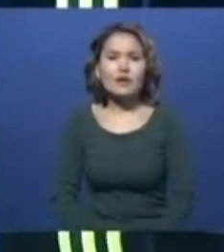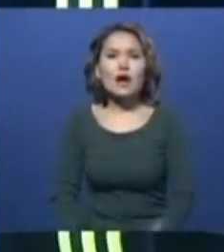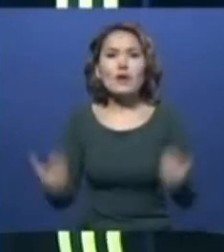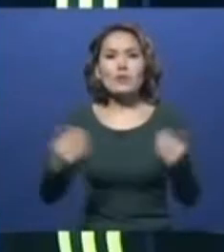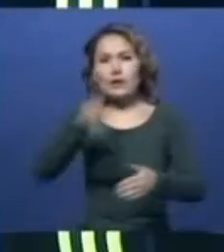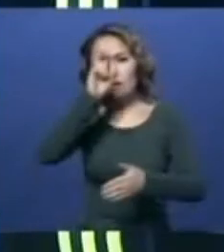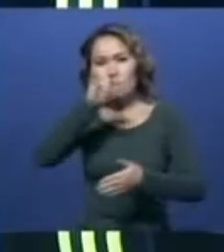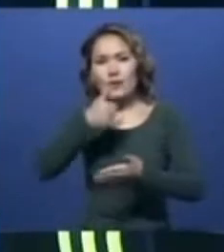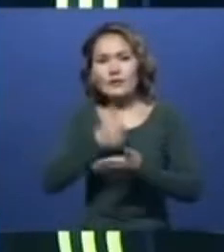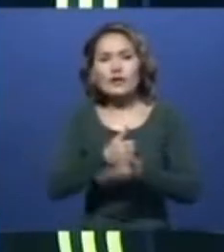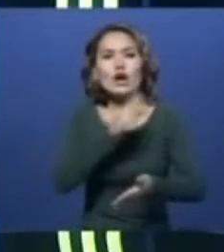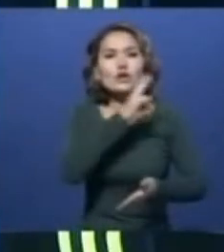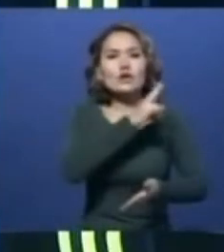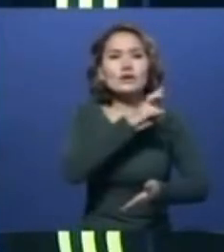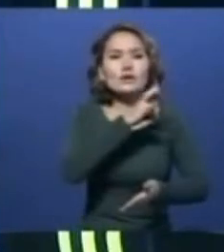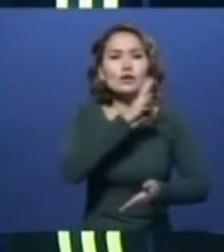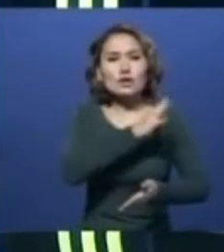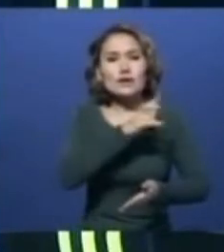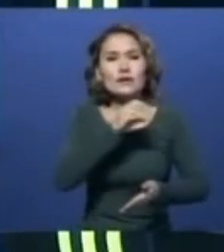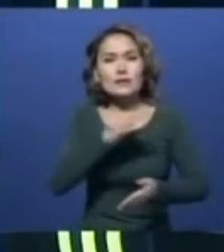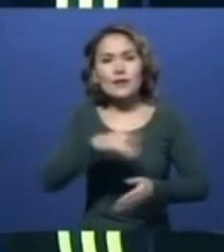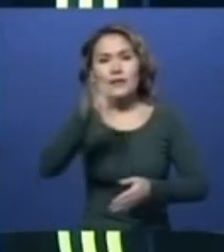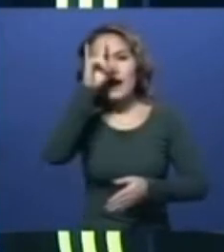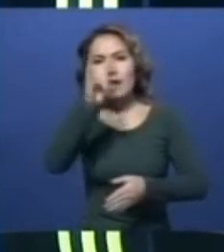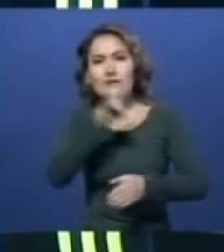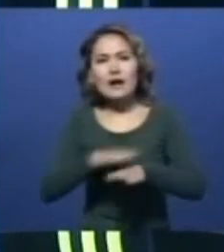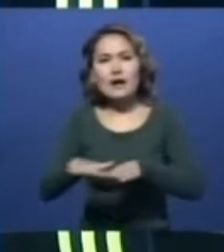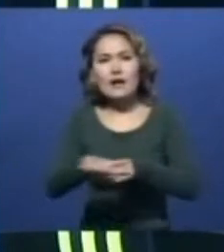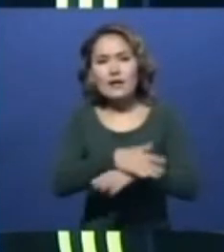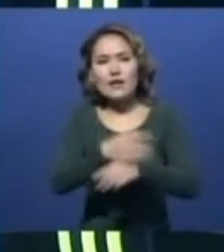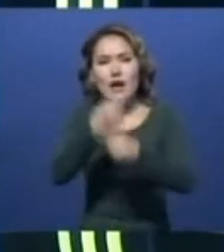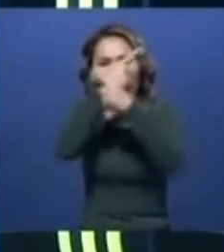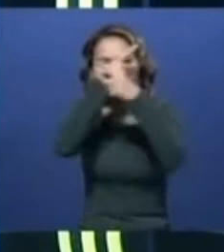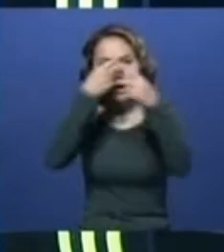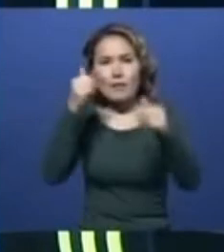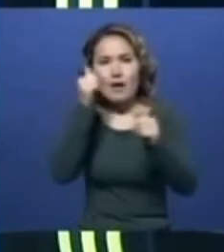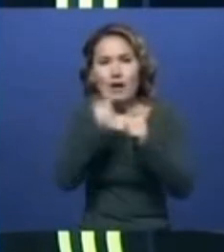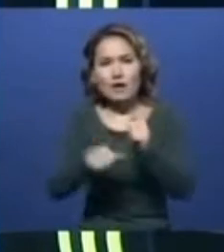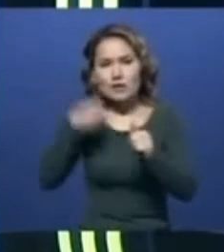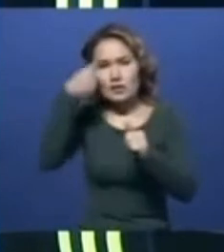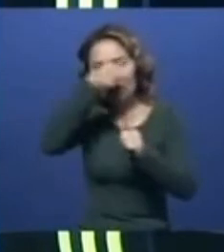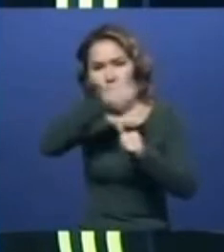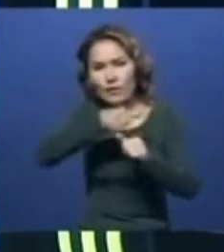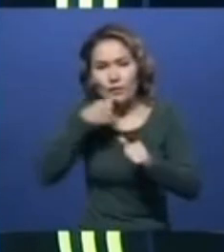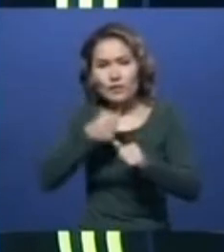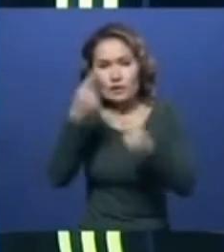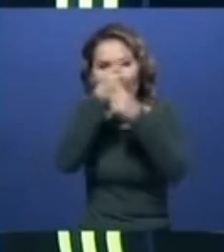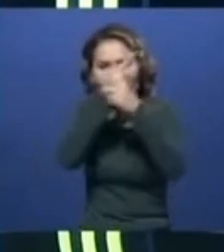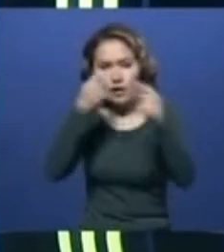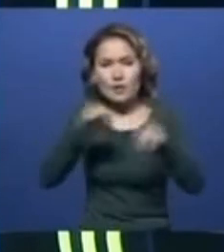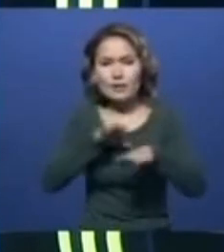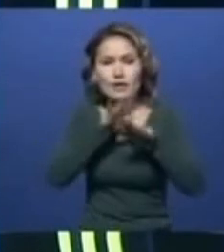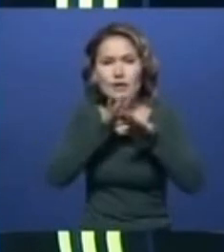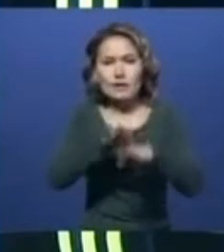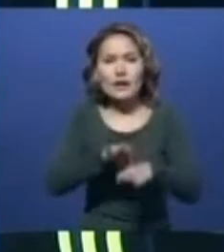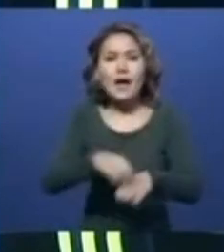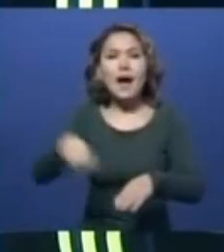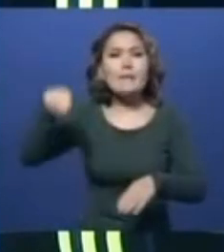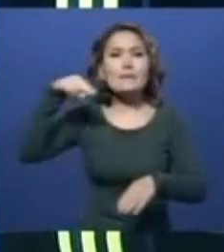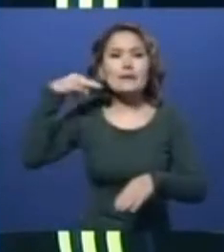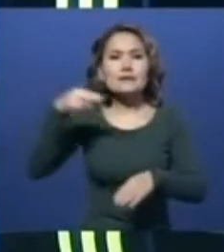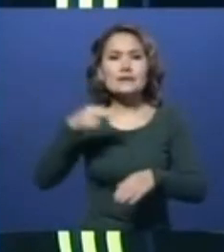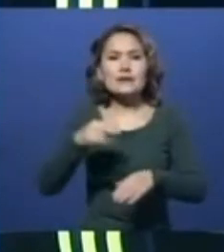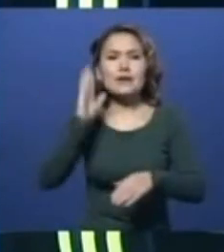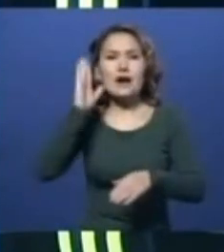Бүгін елбасы Нұрсұлтан Назарбаев Қазақстан халқына дәстүрлі жыл сайынғы жолдауын ұсынды. Нұрлы жол атты жаңа экономикалық саясатты жария еткен президент алдағы